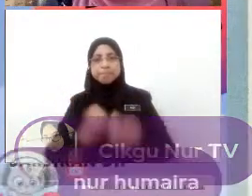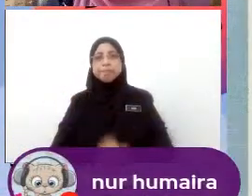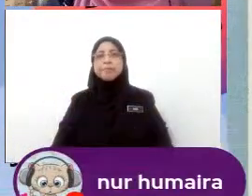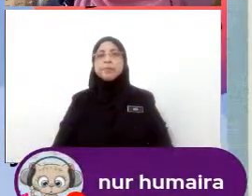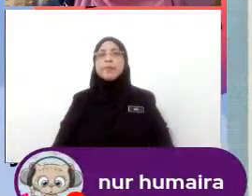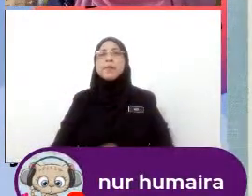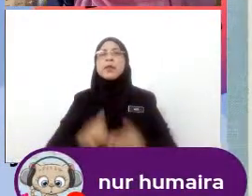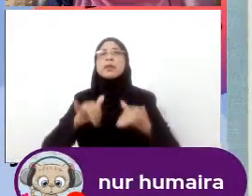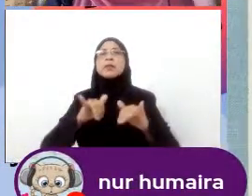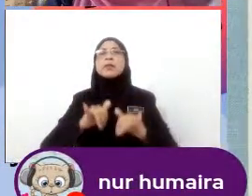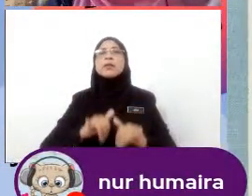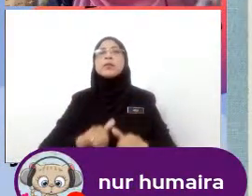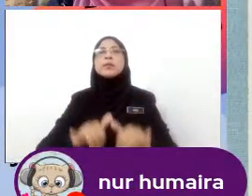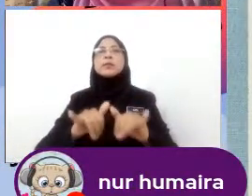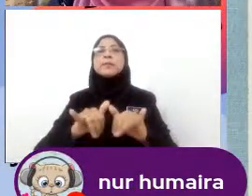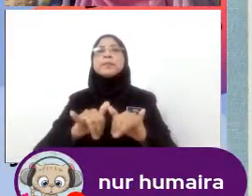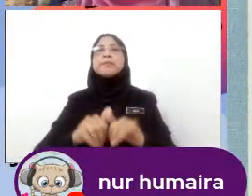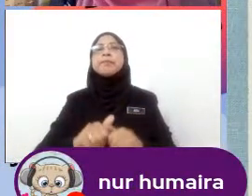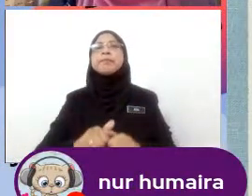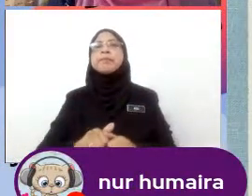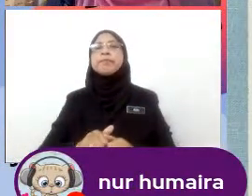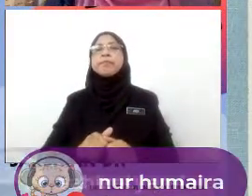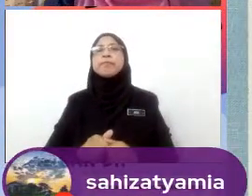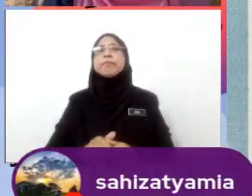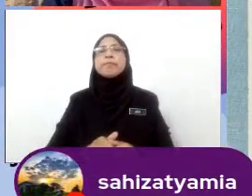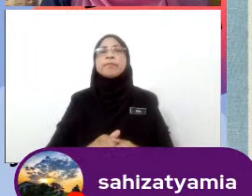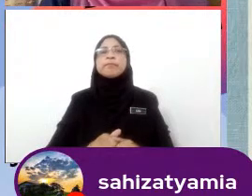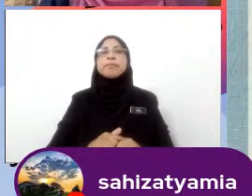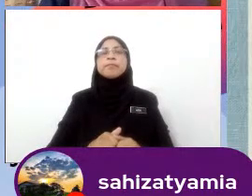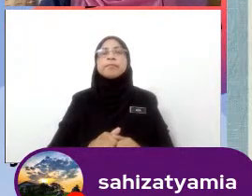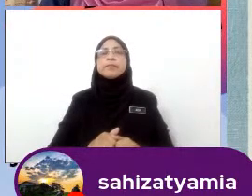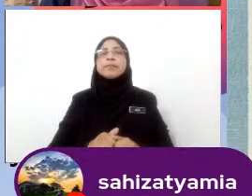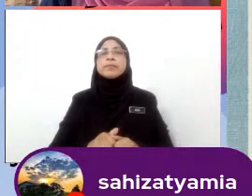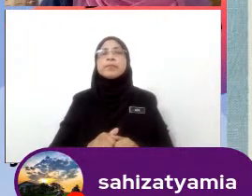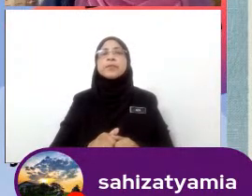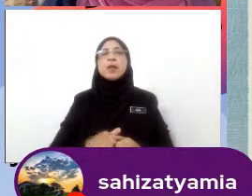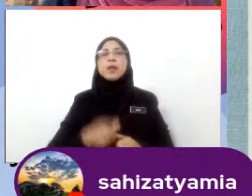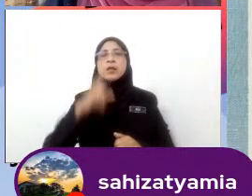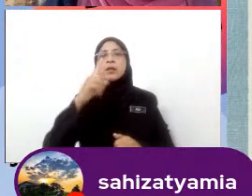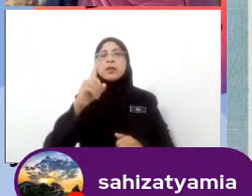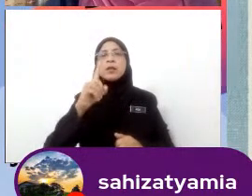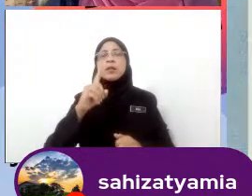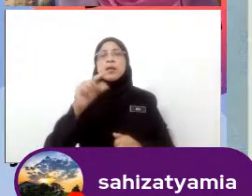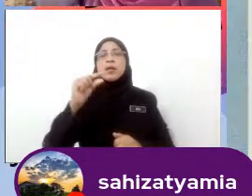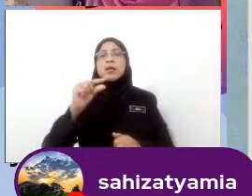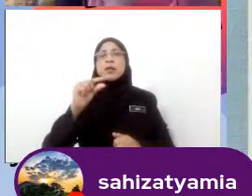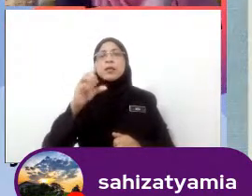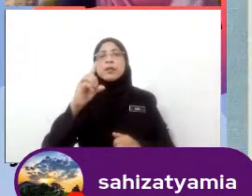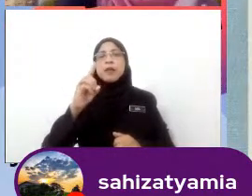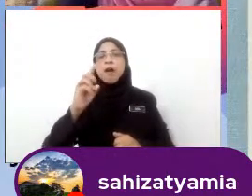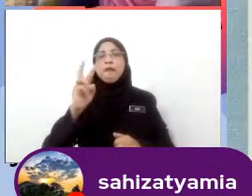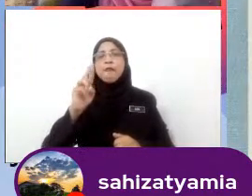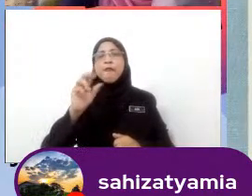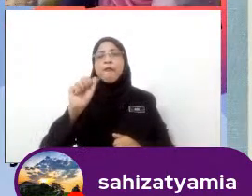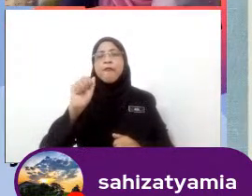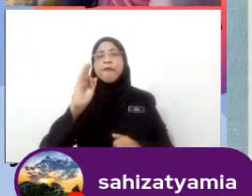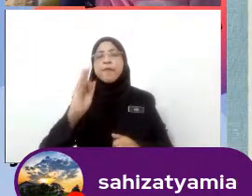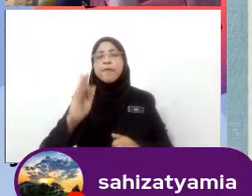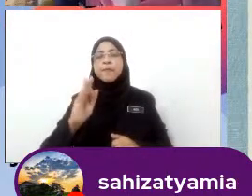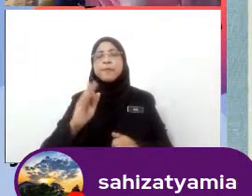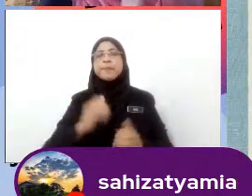graf. Yang graf ni, isu dia adalah murid tak nampak jelas garis graf yang halus. Okey, tadi saya tunjukkan